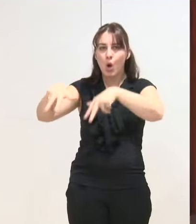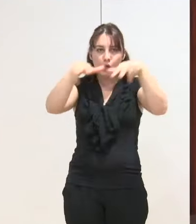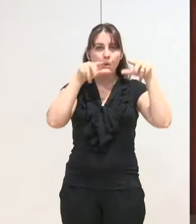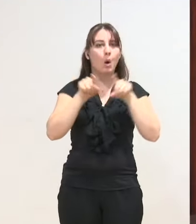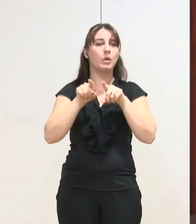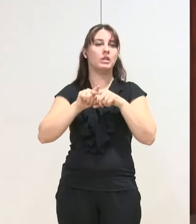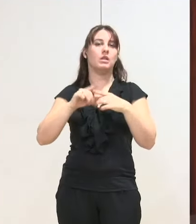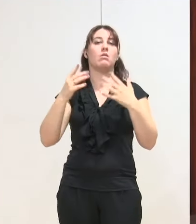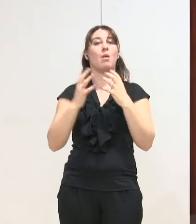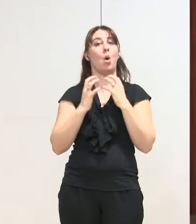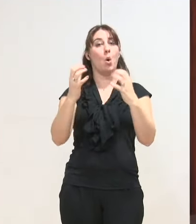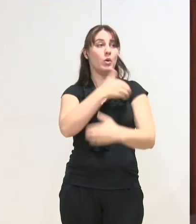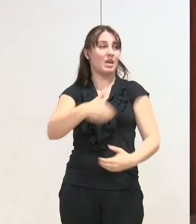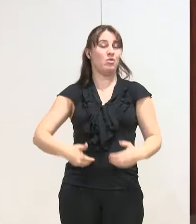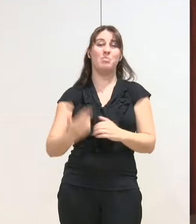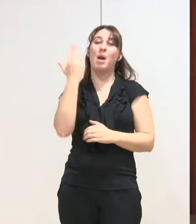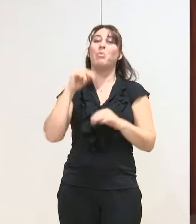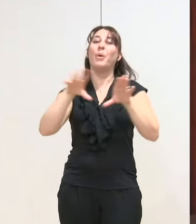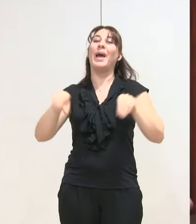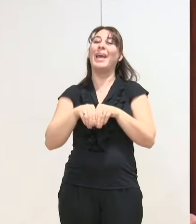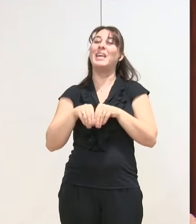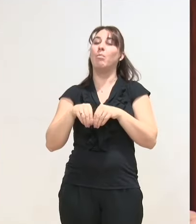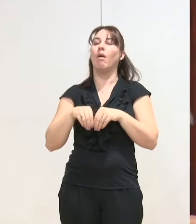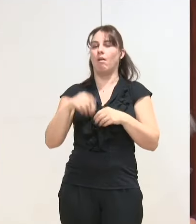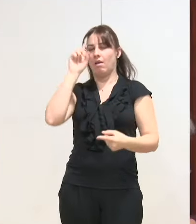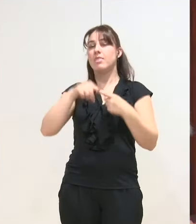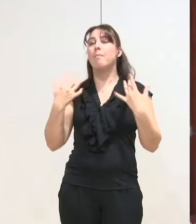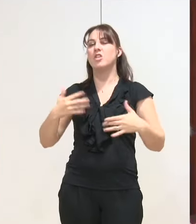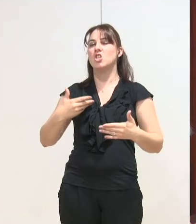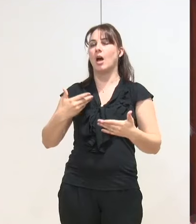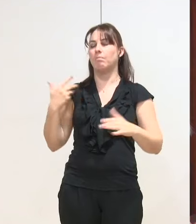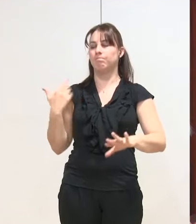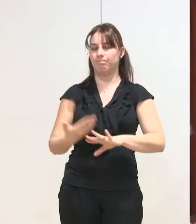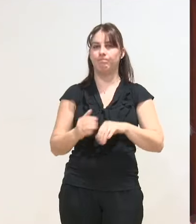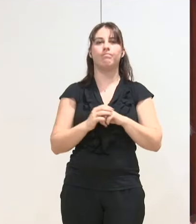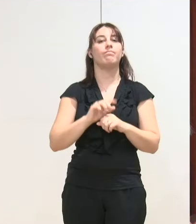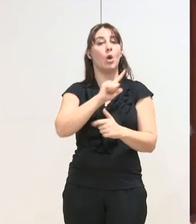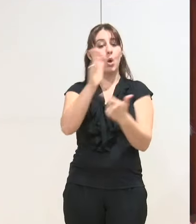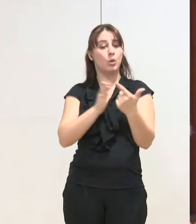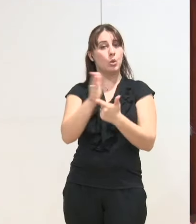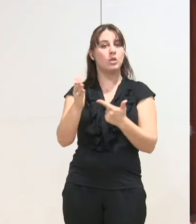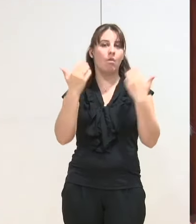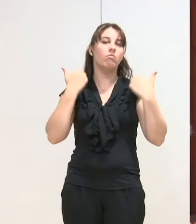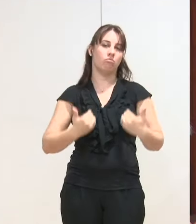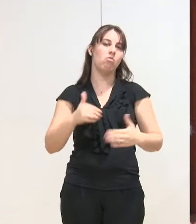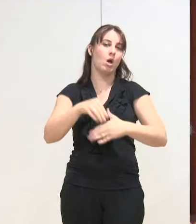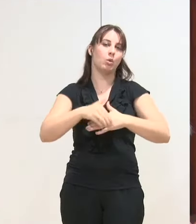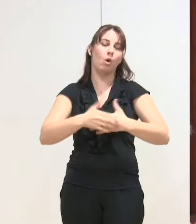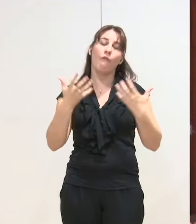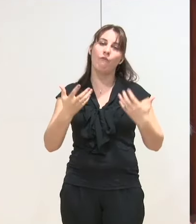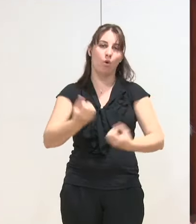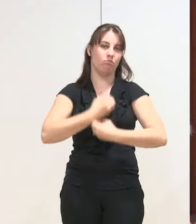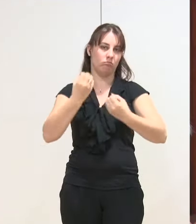d'installation de celui-ci le deuxième élément et moi j'en parlerai ce soir est quant à lui